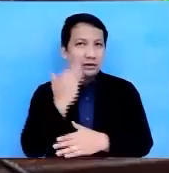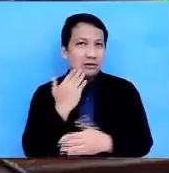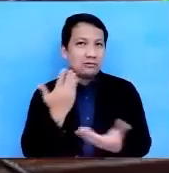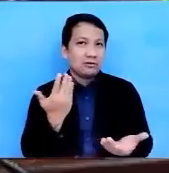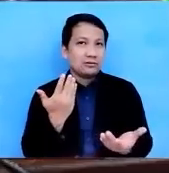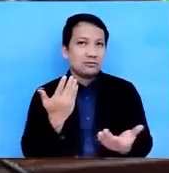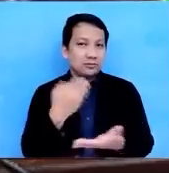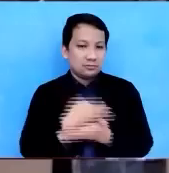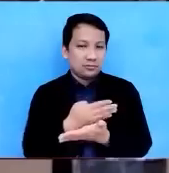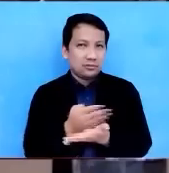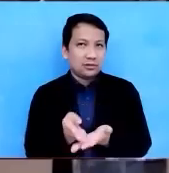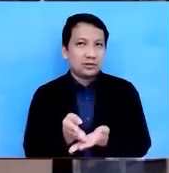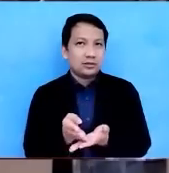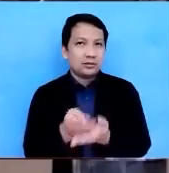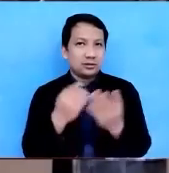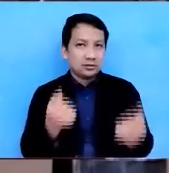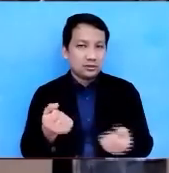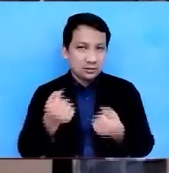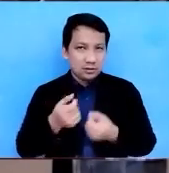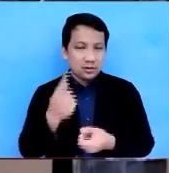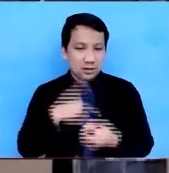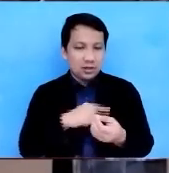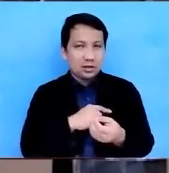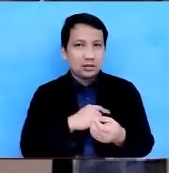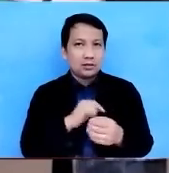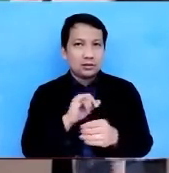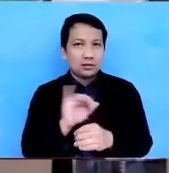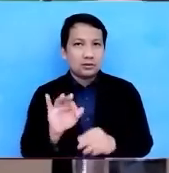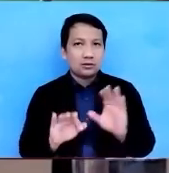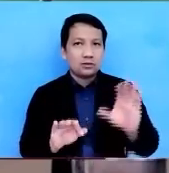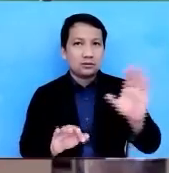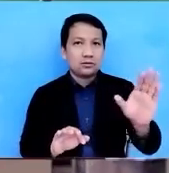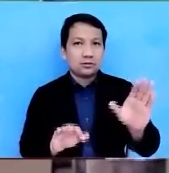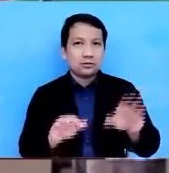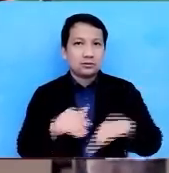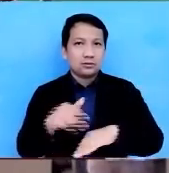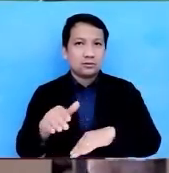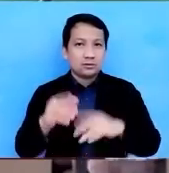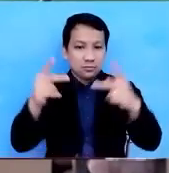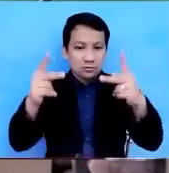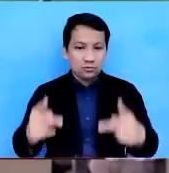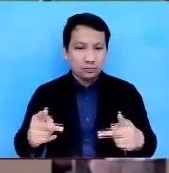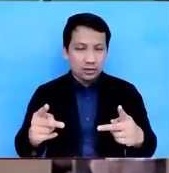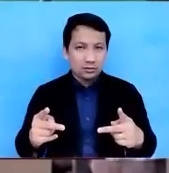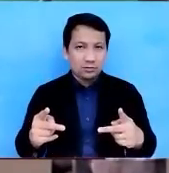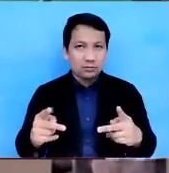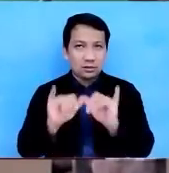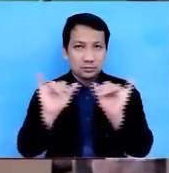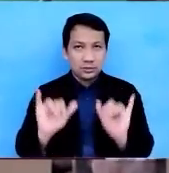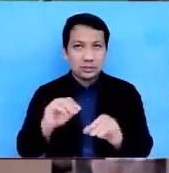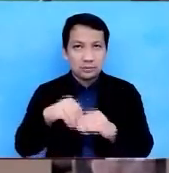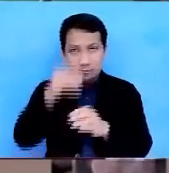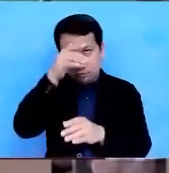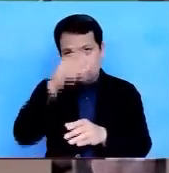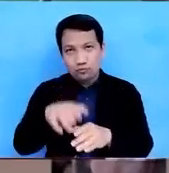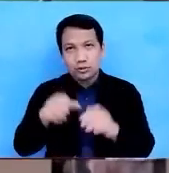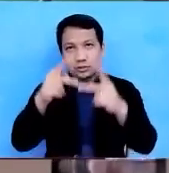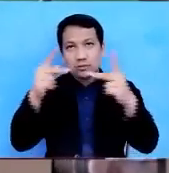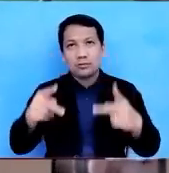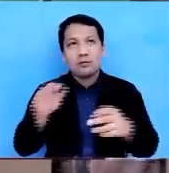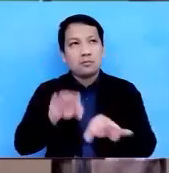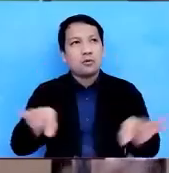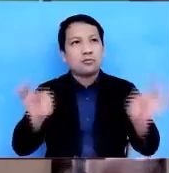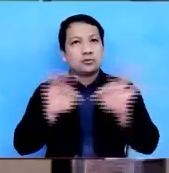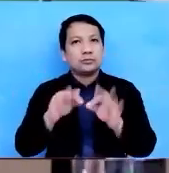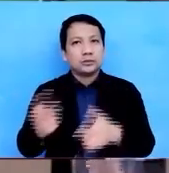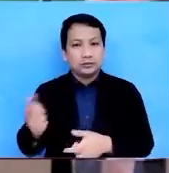again. Part of the suggestion, Mr. Chair, na sana before na mag-launch ng isang website man lang or sistema, Mr. Chair, maganda pong maidaan